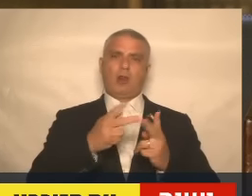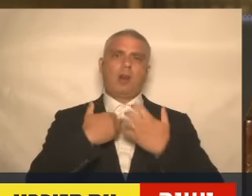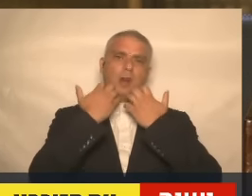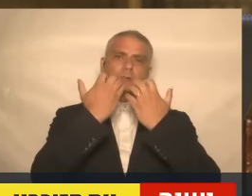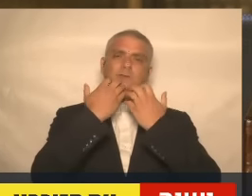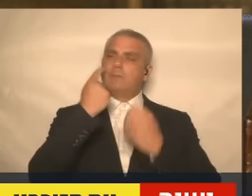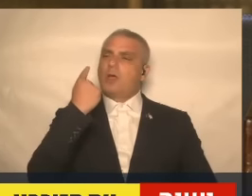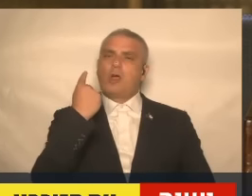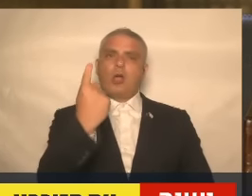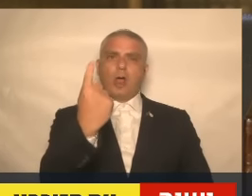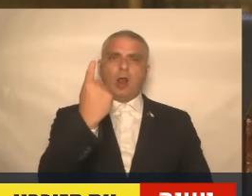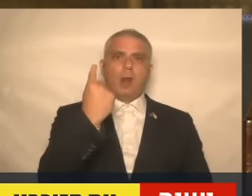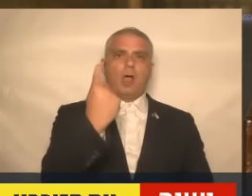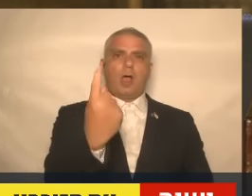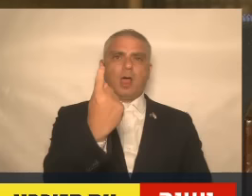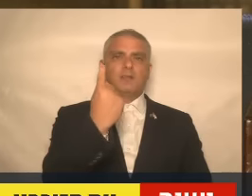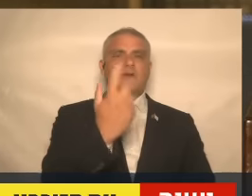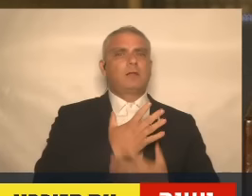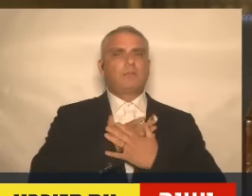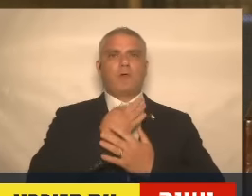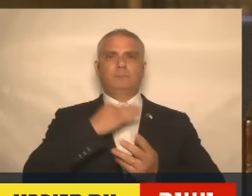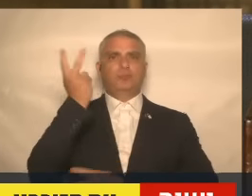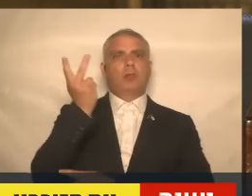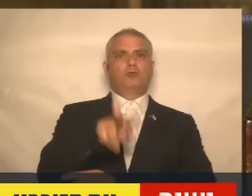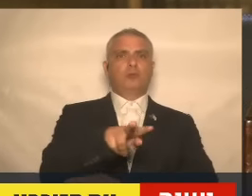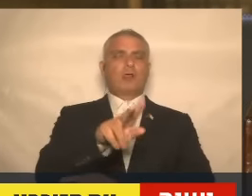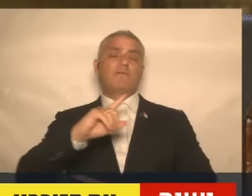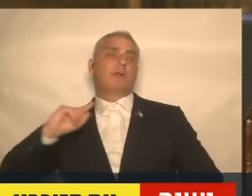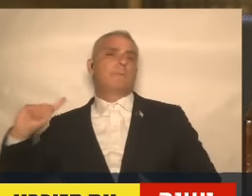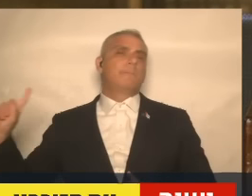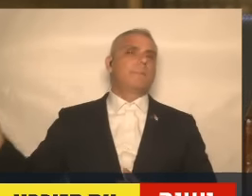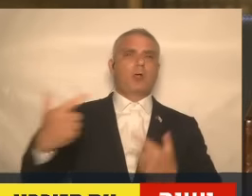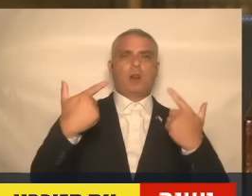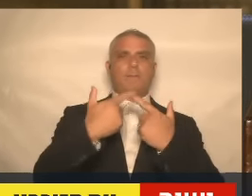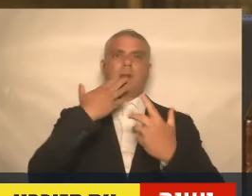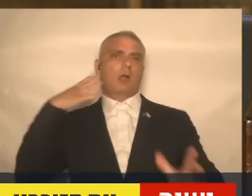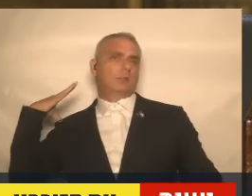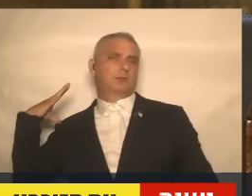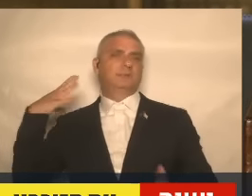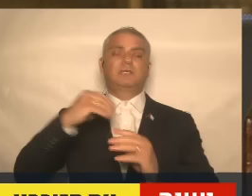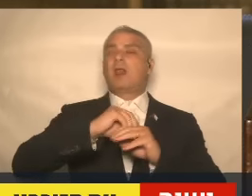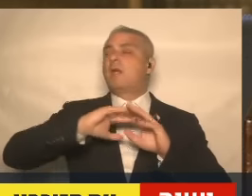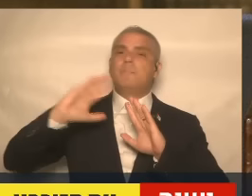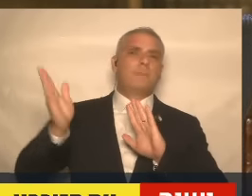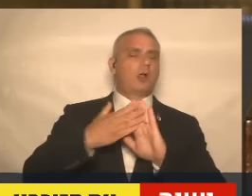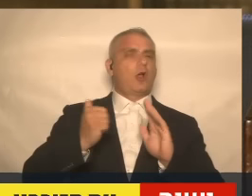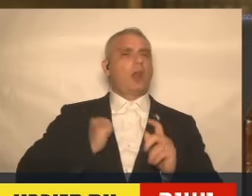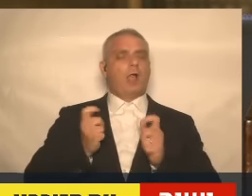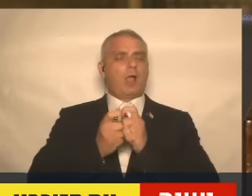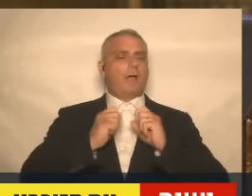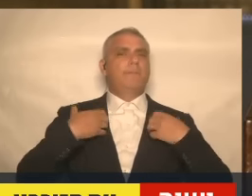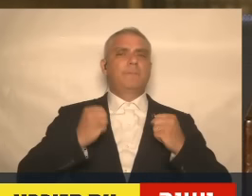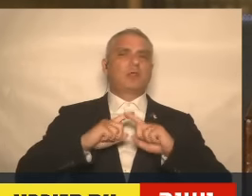לספר על כל אחת ואחד מאהובינו הנופלים מכל מערכות ישראל, מכל כוחות